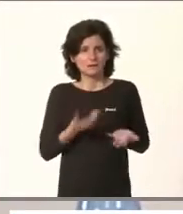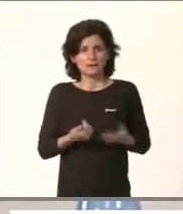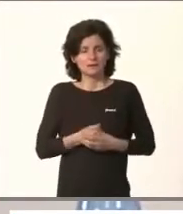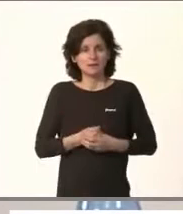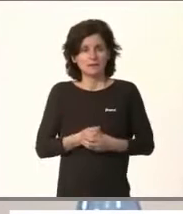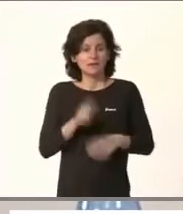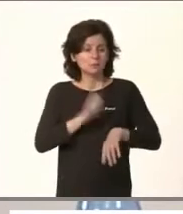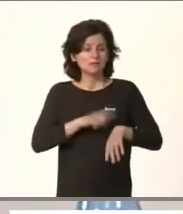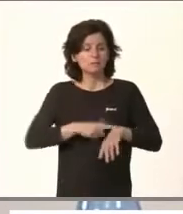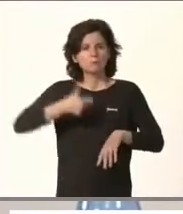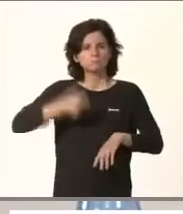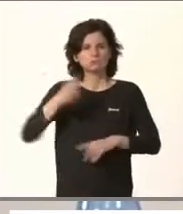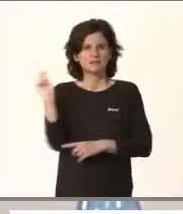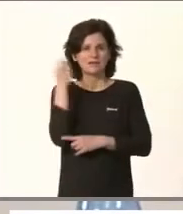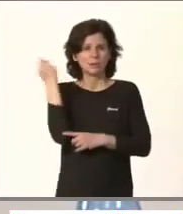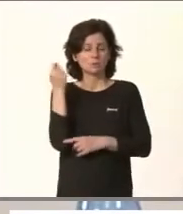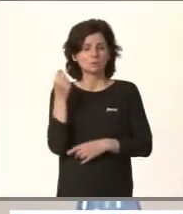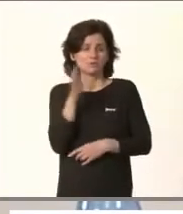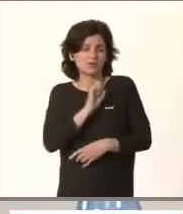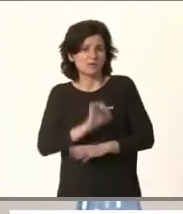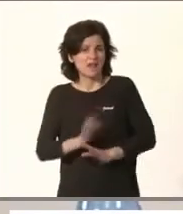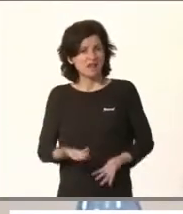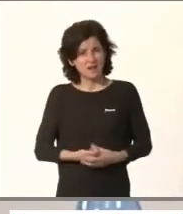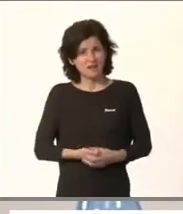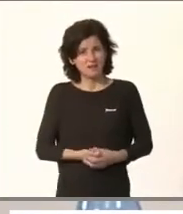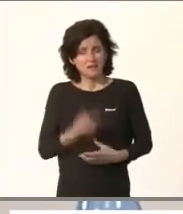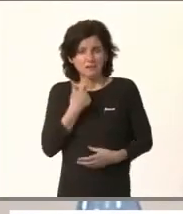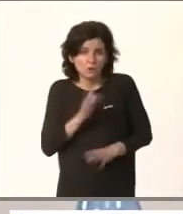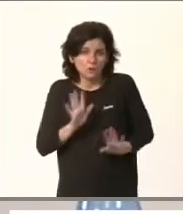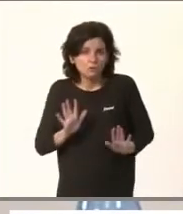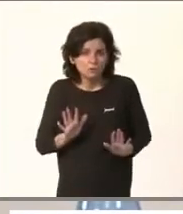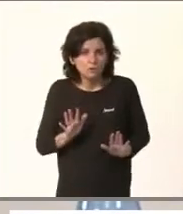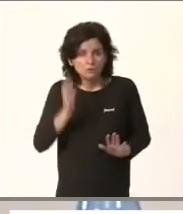un temps rècord. Oye, pues estupendo. Vamos, dic jo.